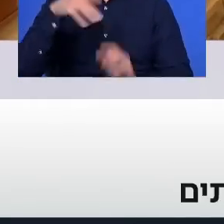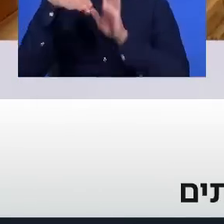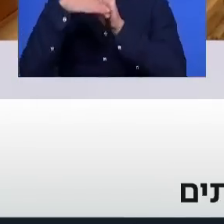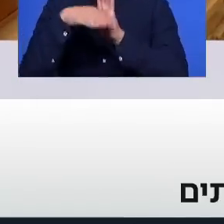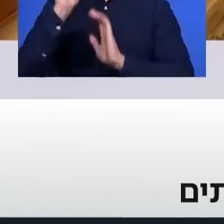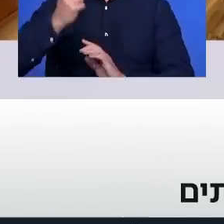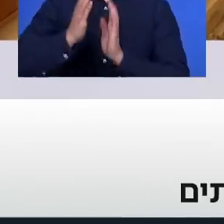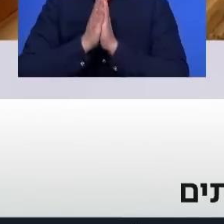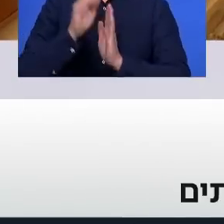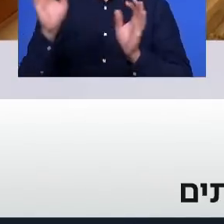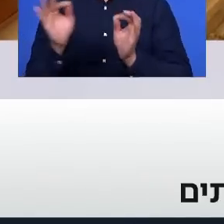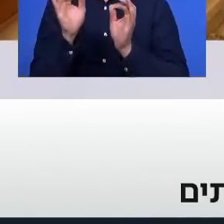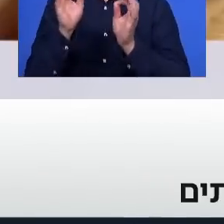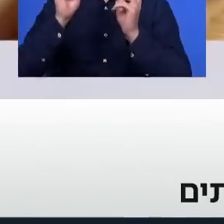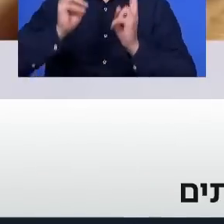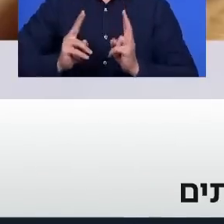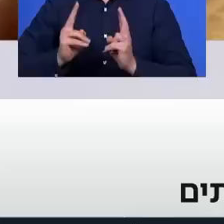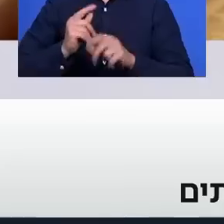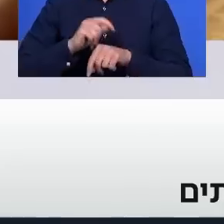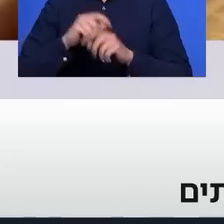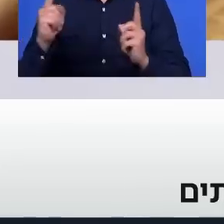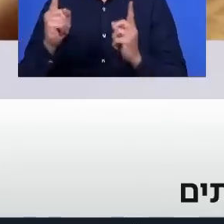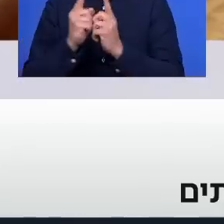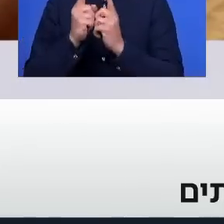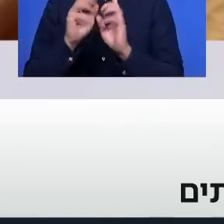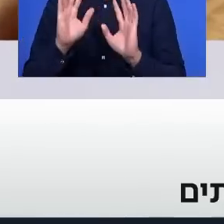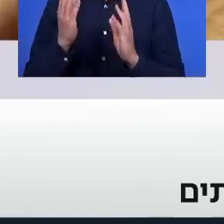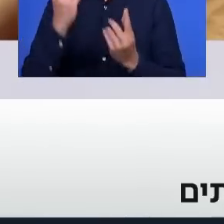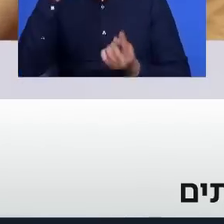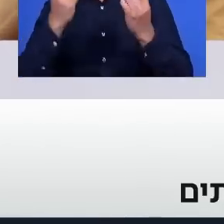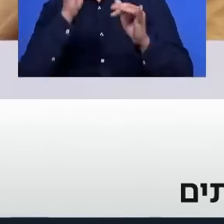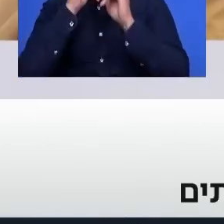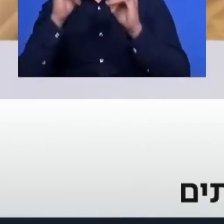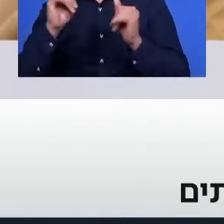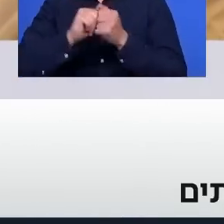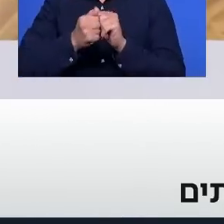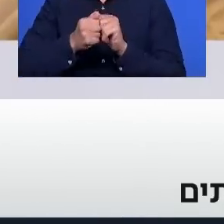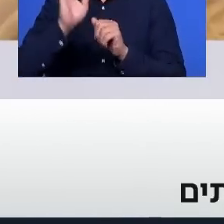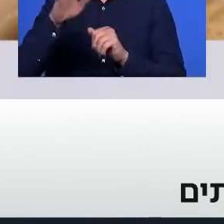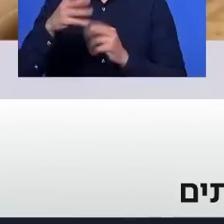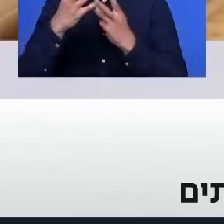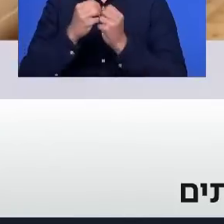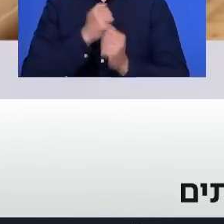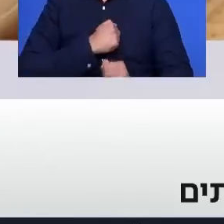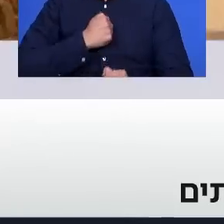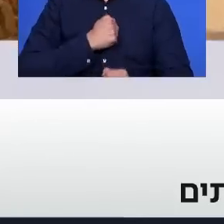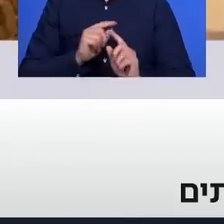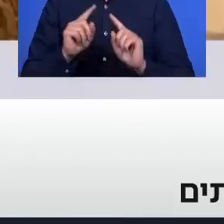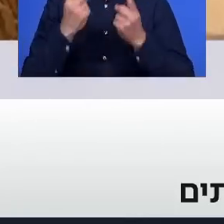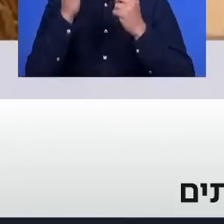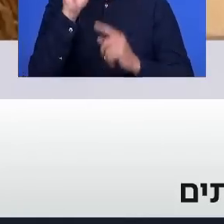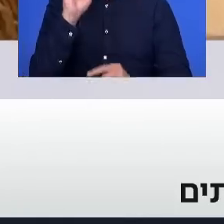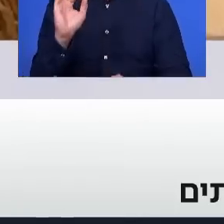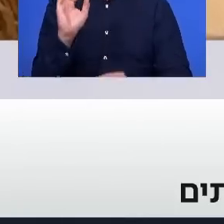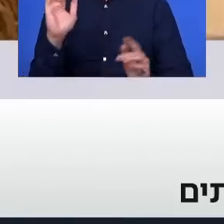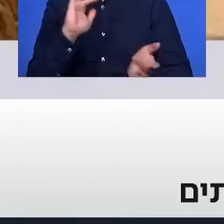להם, הטקס יעצר למשל לזמן קצר אם יהיו צעקות, הוא אפילו יוציאו את המשפחות השכולות במקרה של